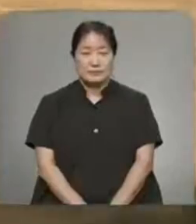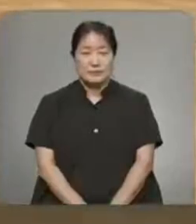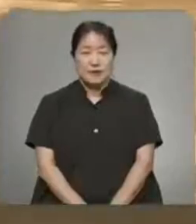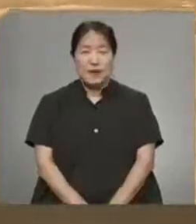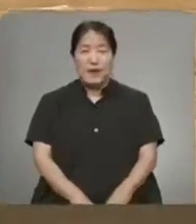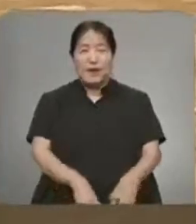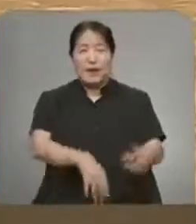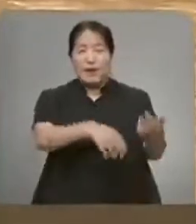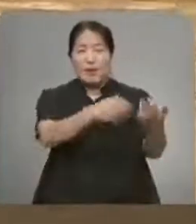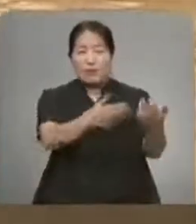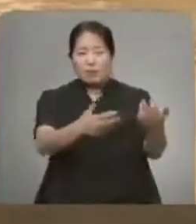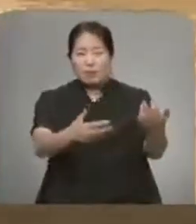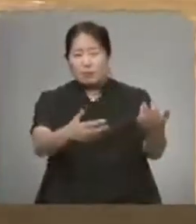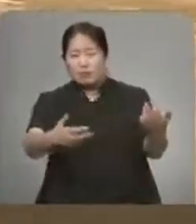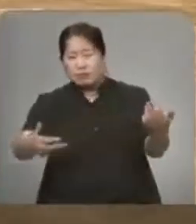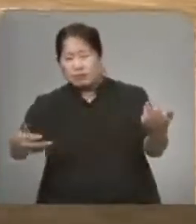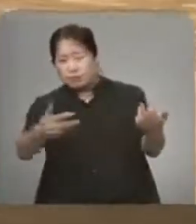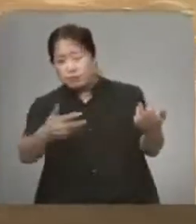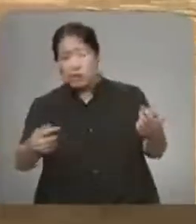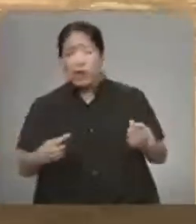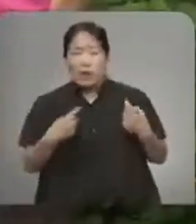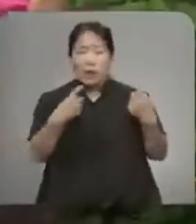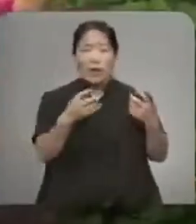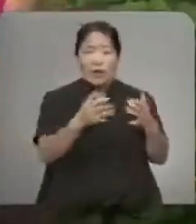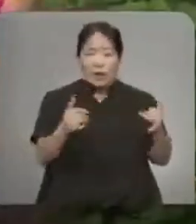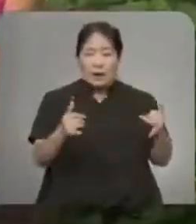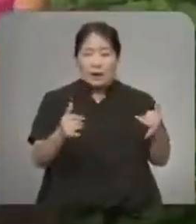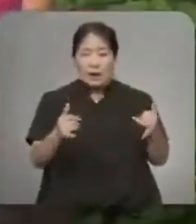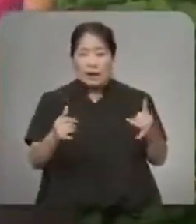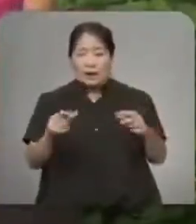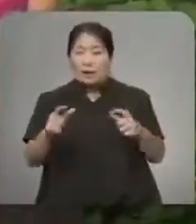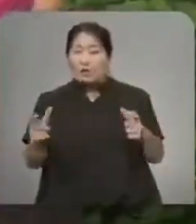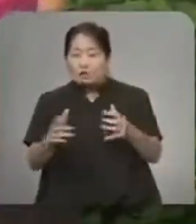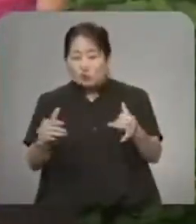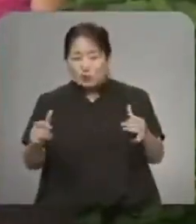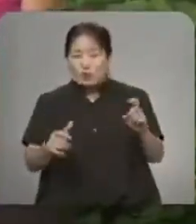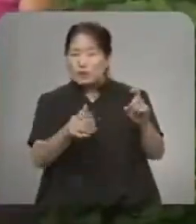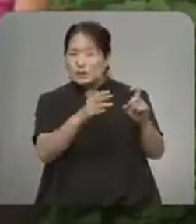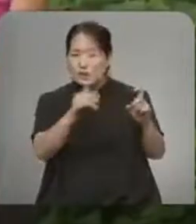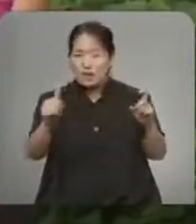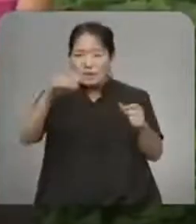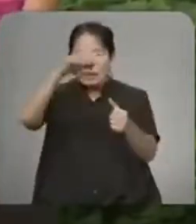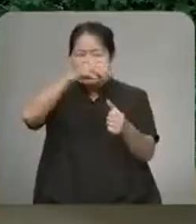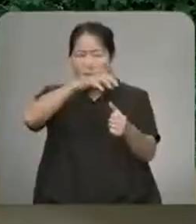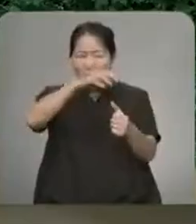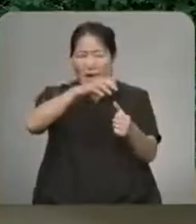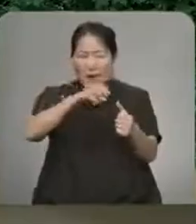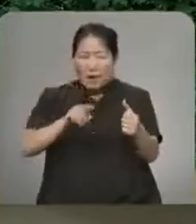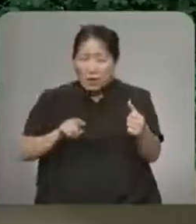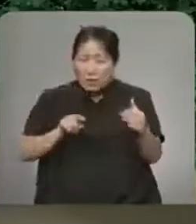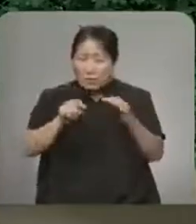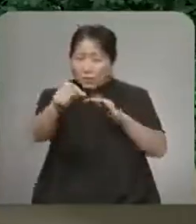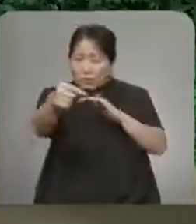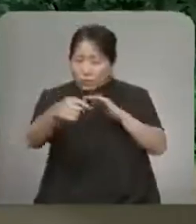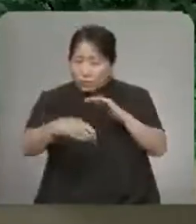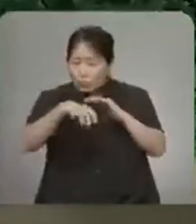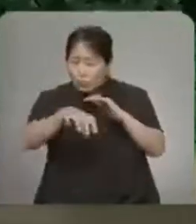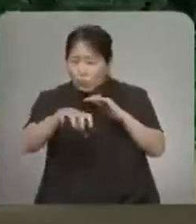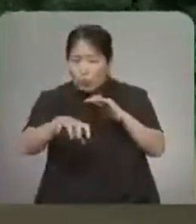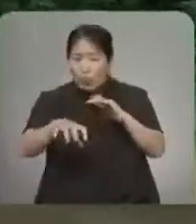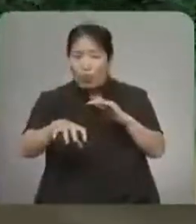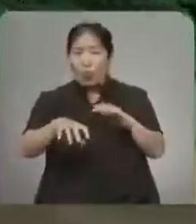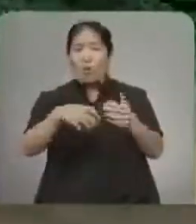흙탕물로 변한 거센 물살에 관광객과 주민 10여 명이 고립됐습니다. 마을의 유일한 진출입로가 물에 잠겼기